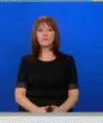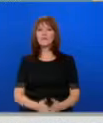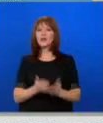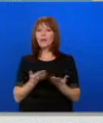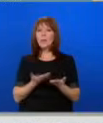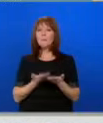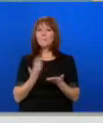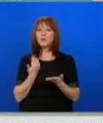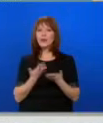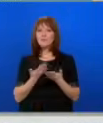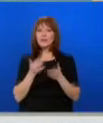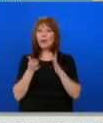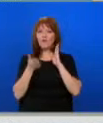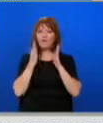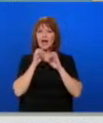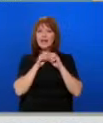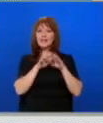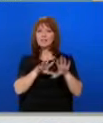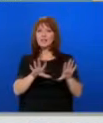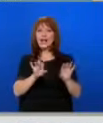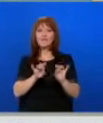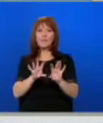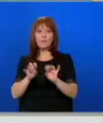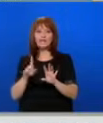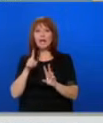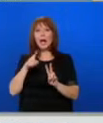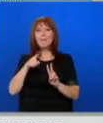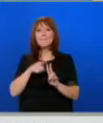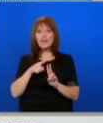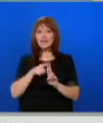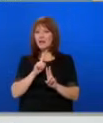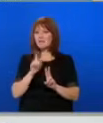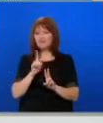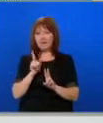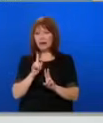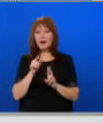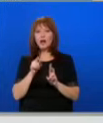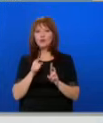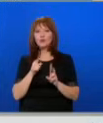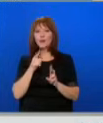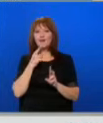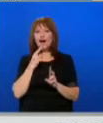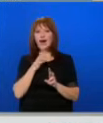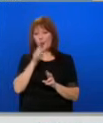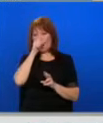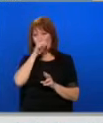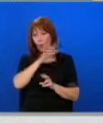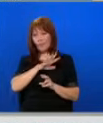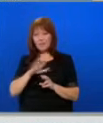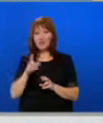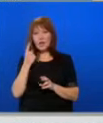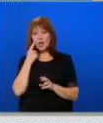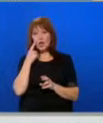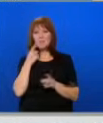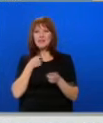Потребител на Фейсбук разпространява информация, че критерии по PISA не съществуват. Според него това е западняшка обида и опит за